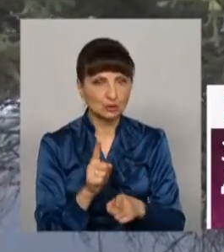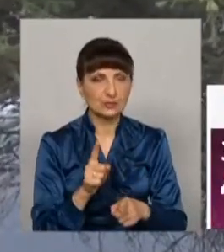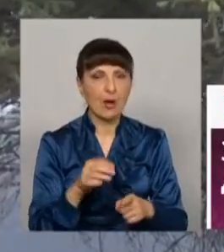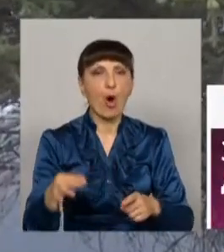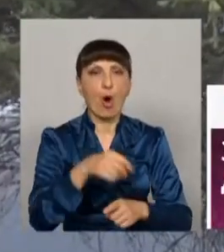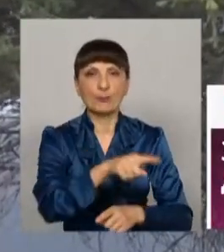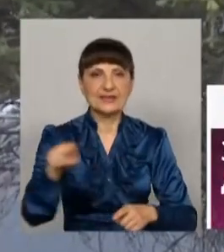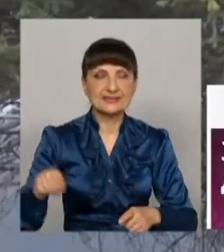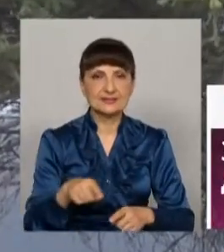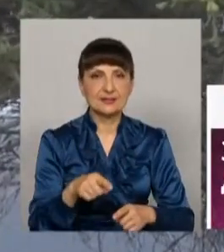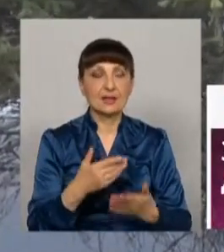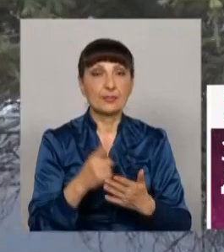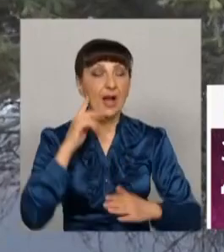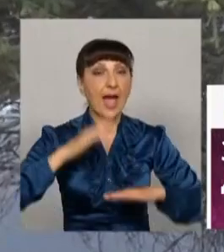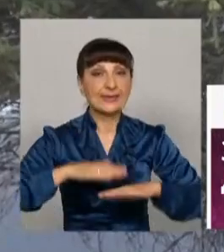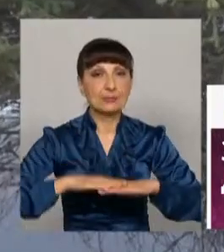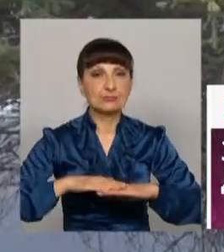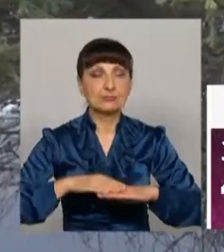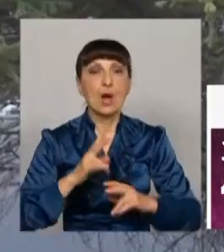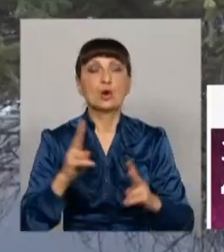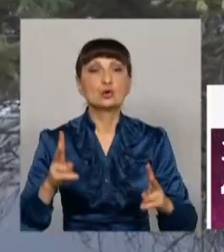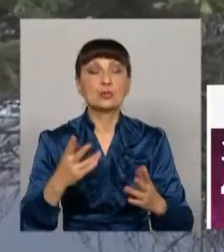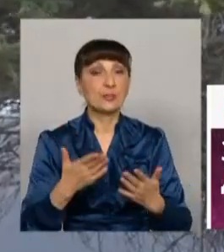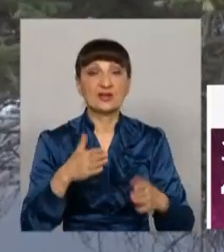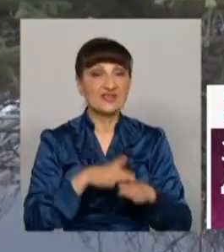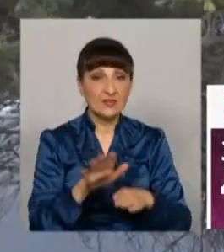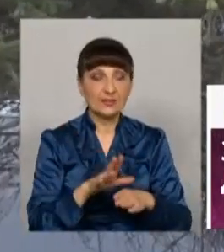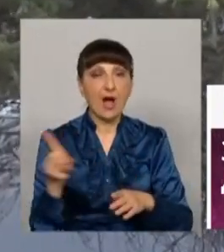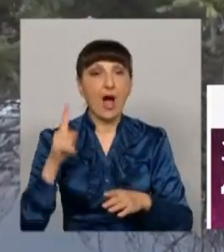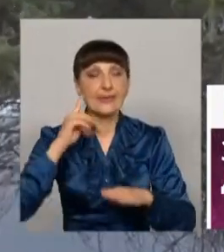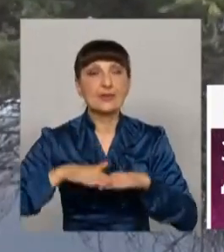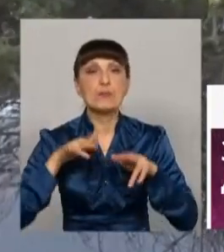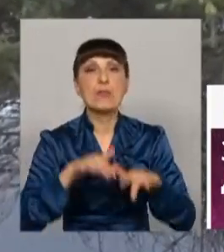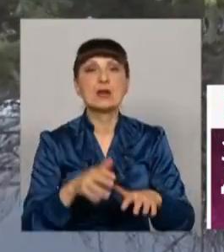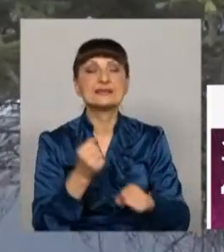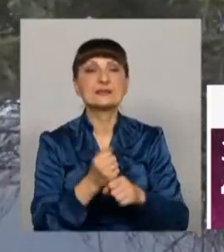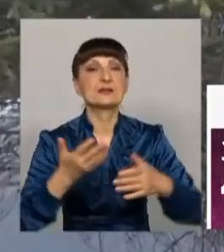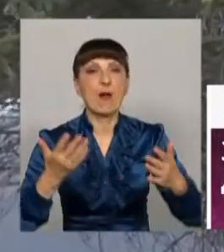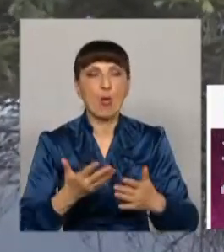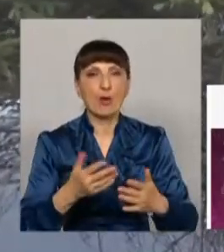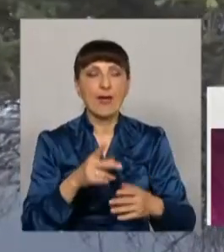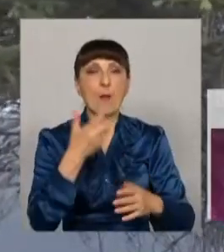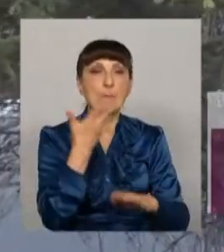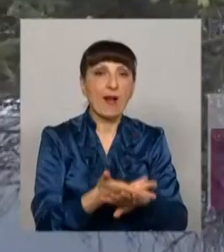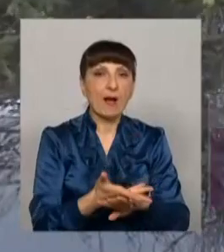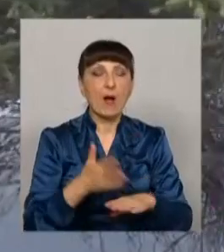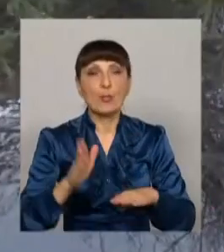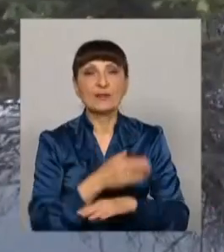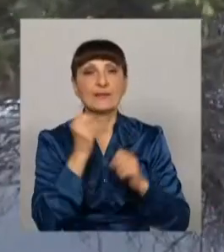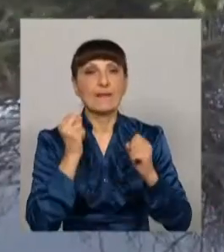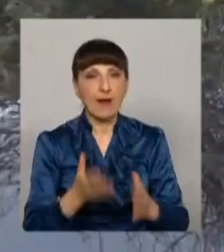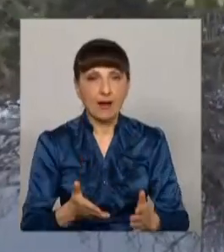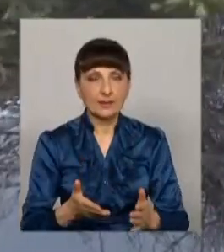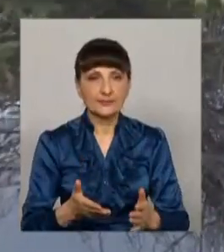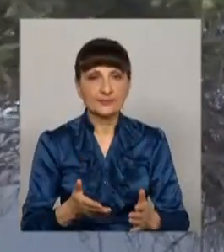будет, когда он, допустим, местный исполнитель будет, какие меры предпринял для улучшения качества по дефектам, которые появляем, и удобства,